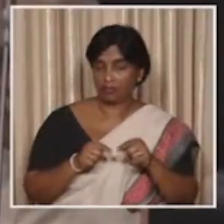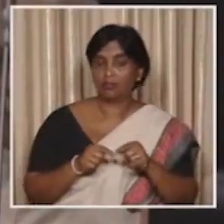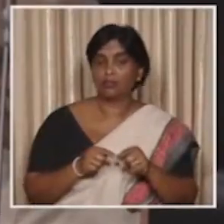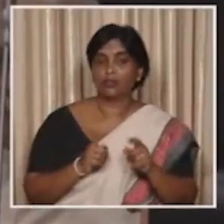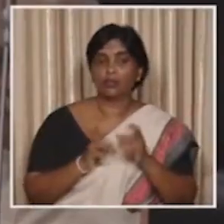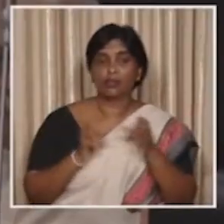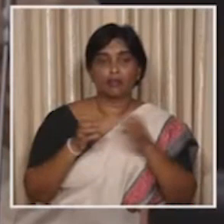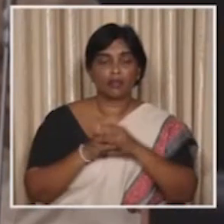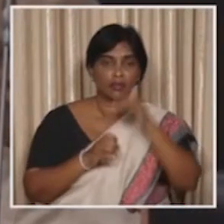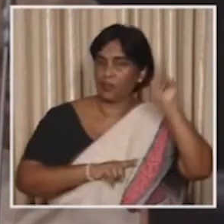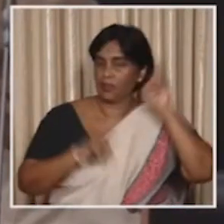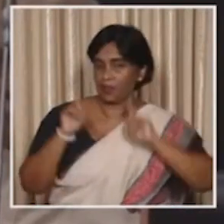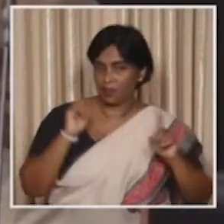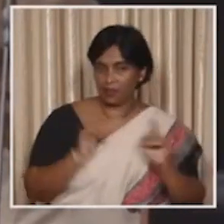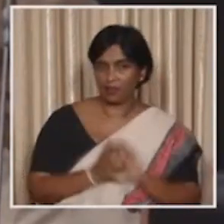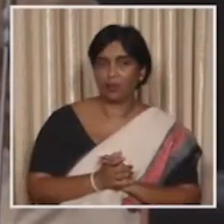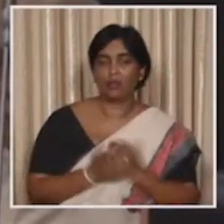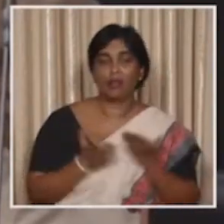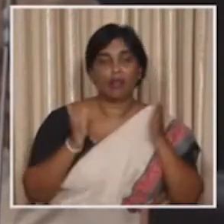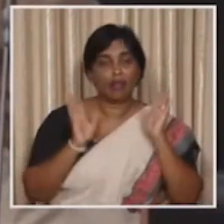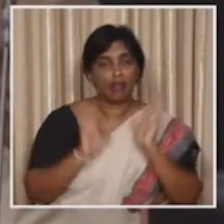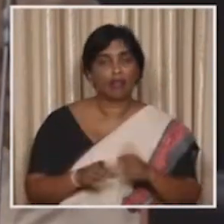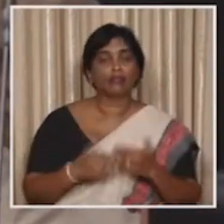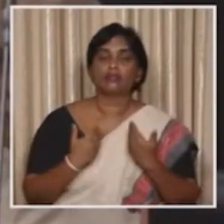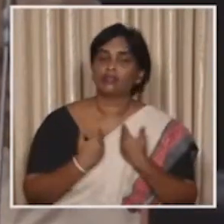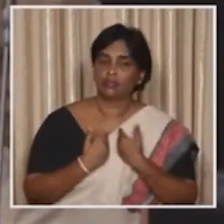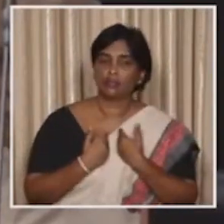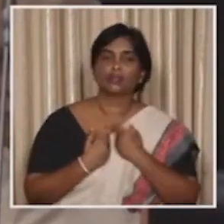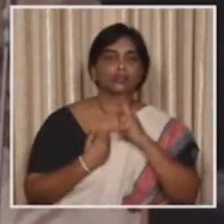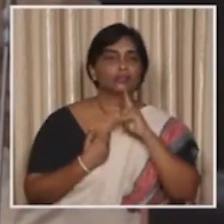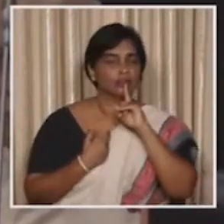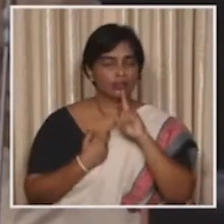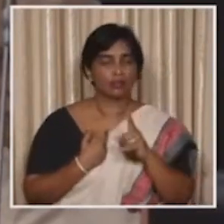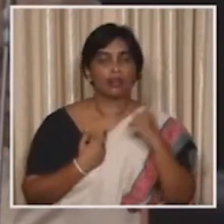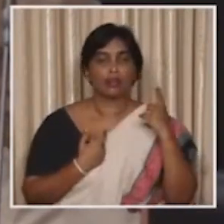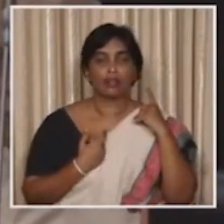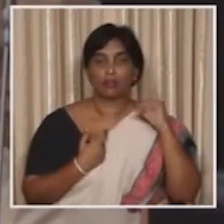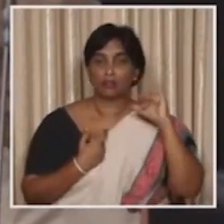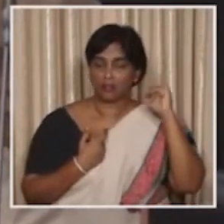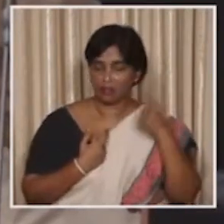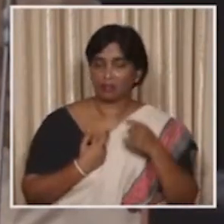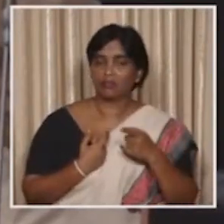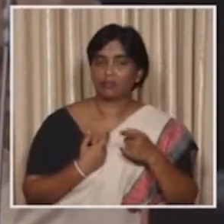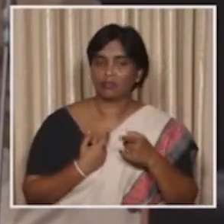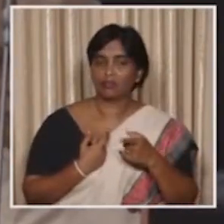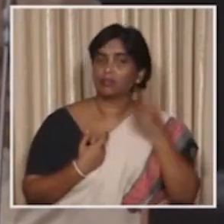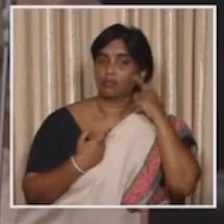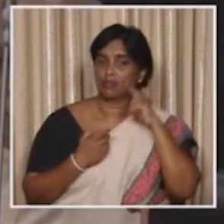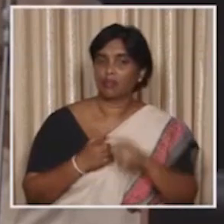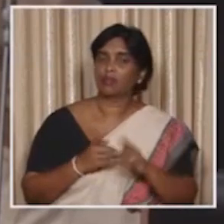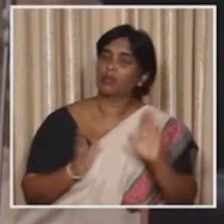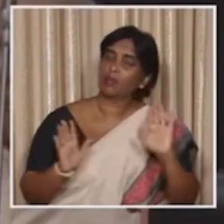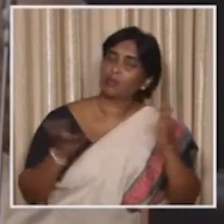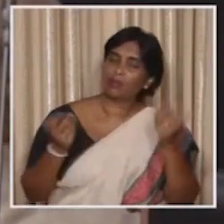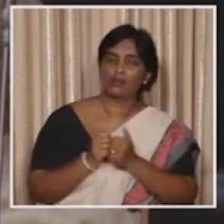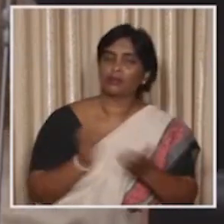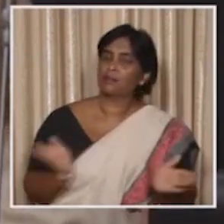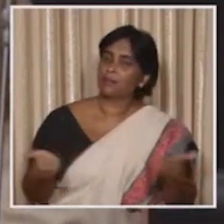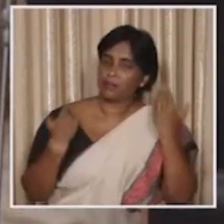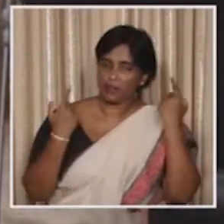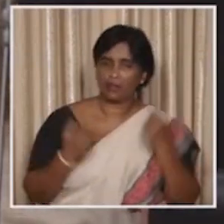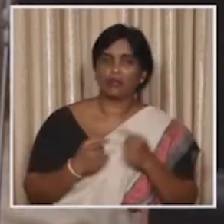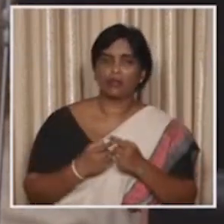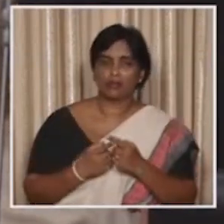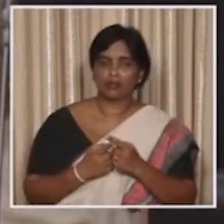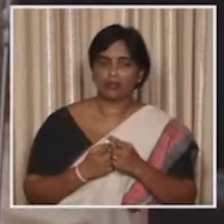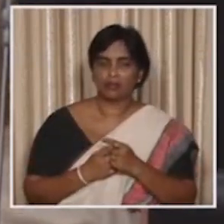මේ පක්ෂ නායකින් පැනලා ගියා අන්තිමට මට සිදු වුණා කියන්න හමුදා ප්‍රතිට මේ සඳහා ඕනෑම පියවරක් ගන්න කියලා so